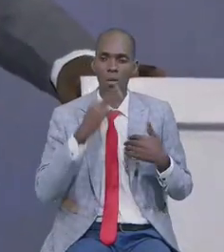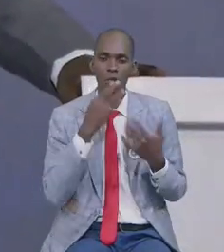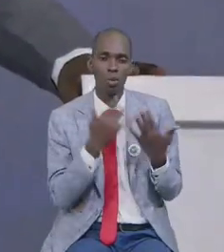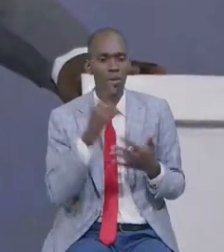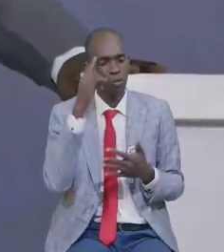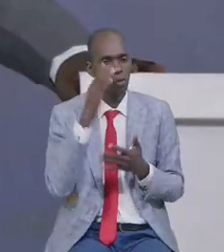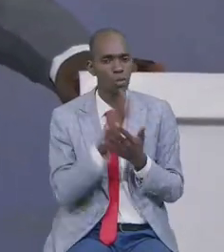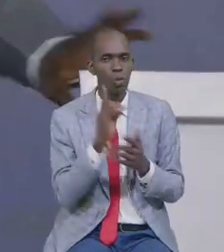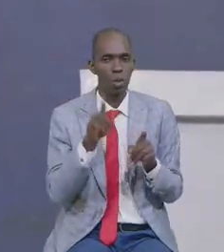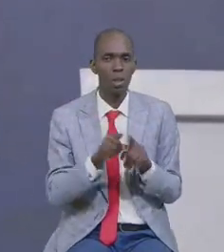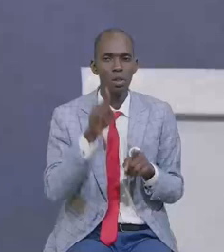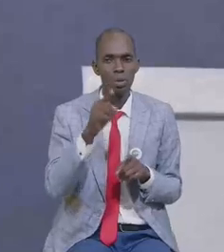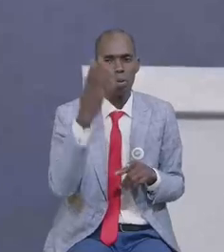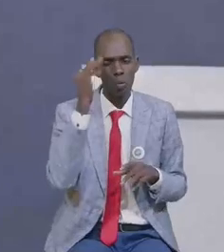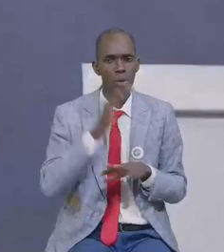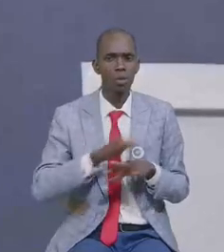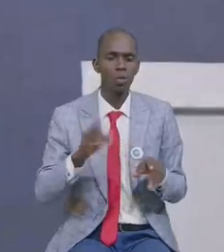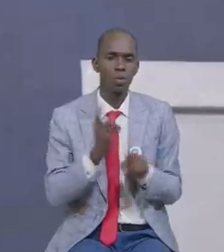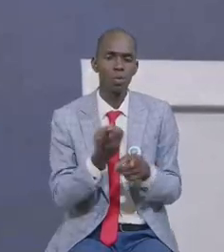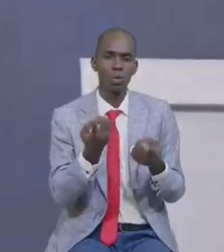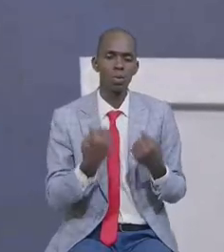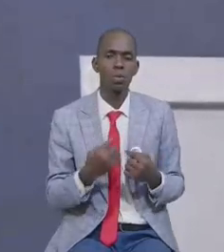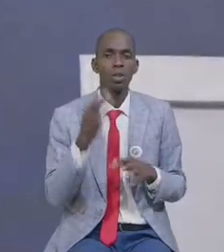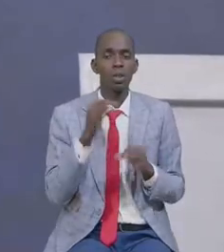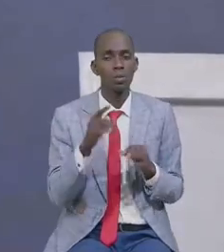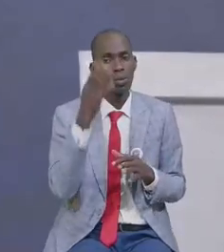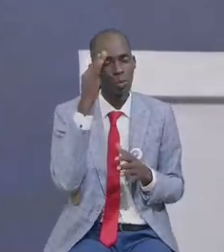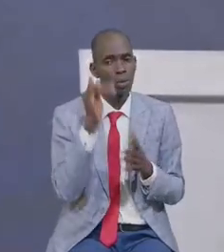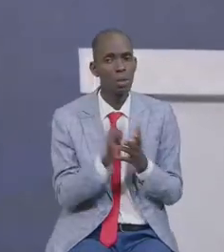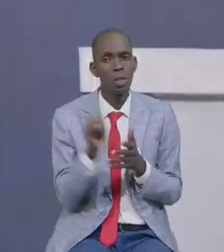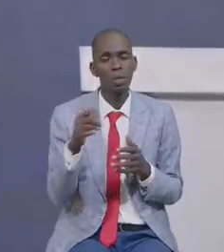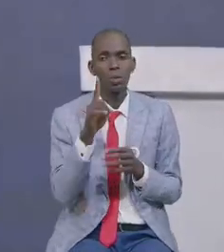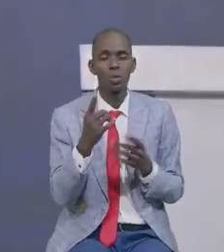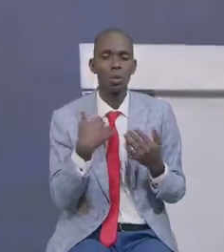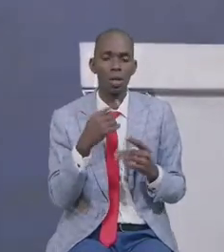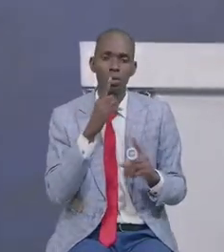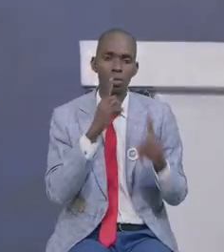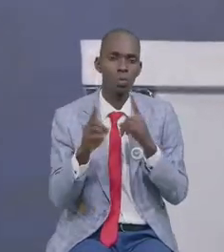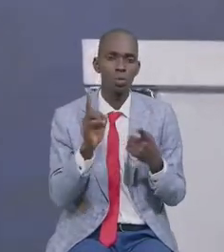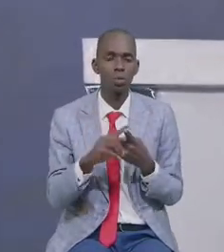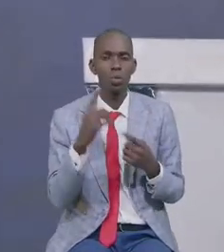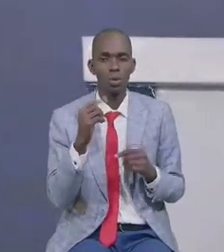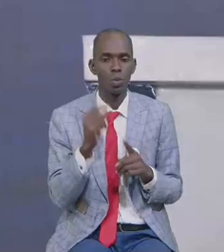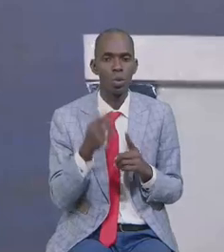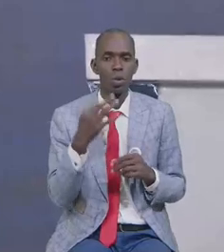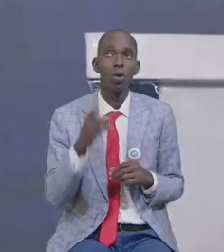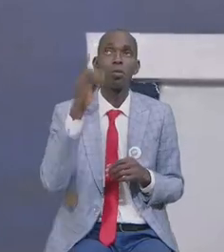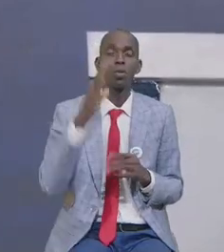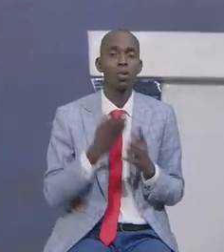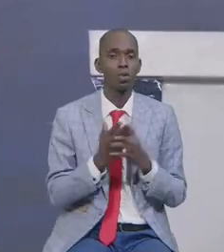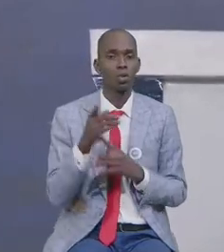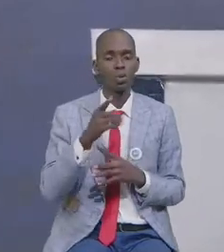toi. Pourquoi n'es-tu pas venu avant? Si tu sais que tout ce que tu adresses la parole de Dieu, cette parole